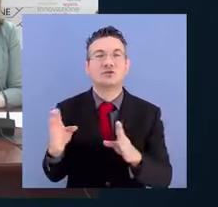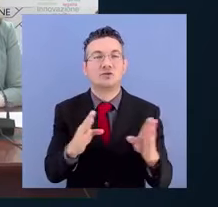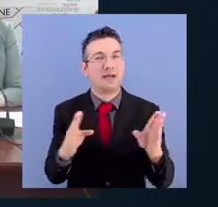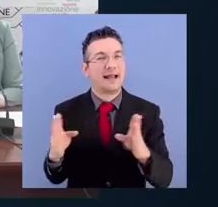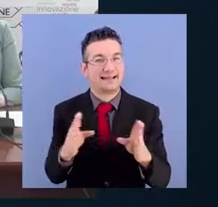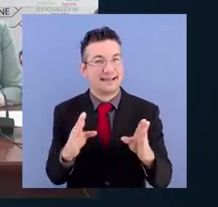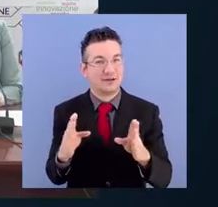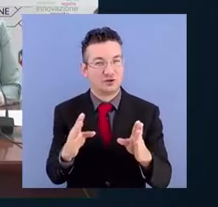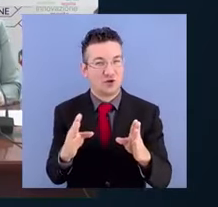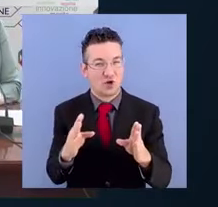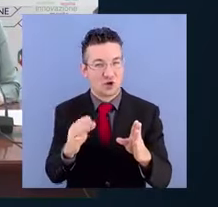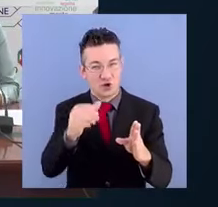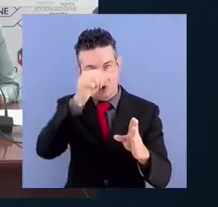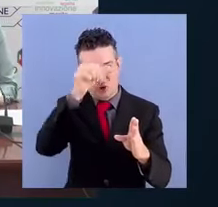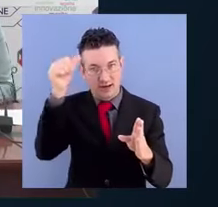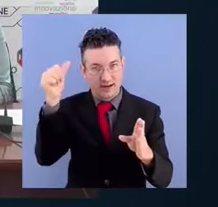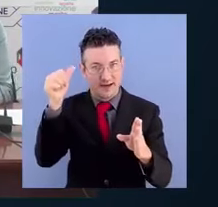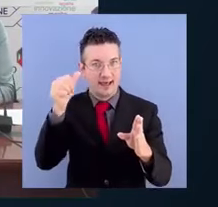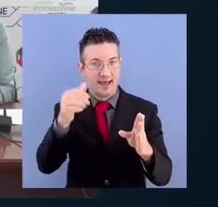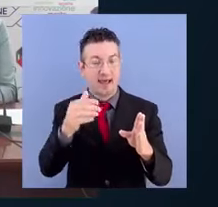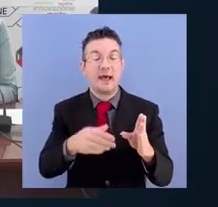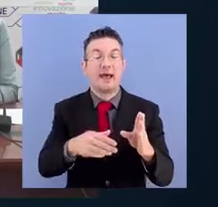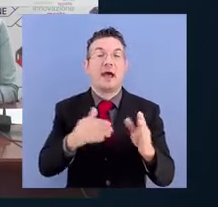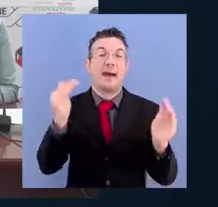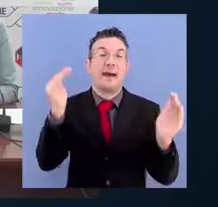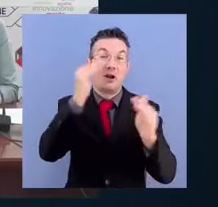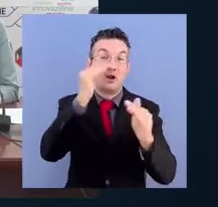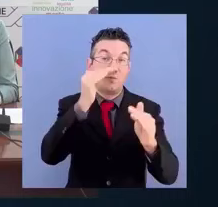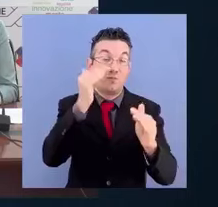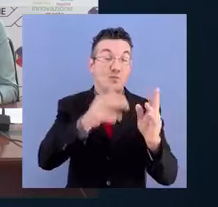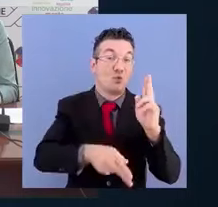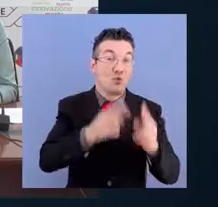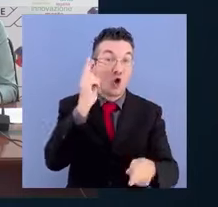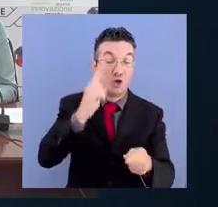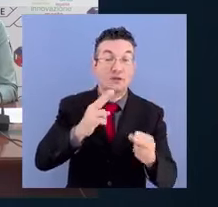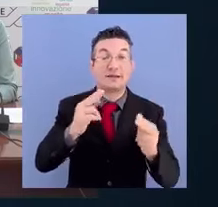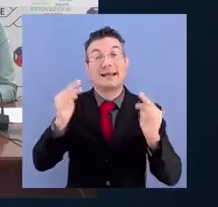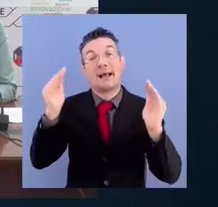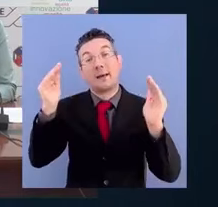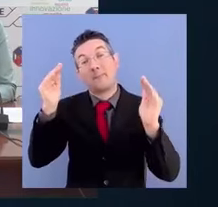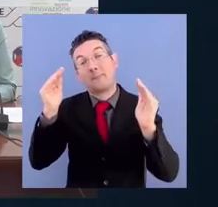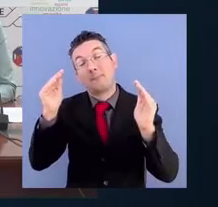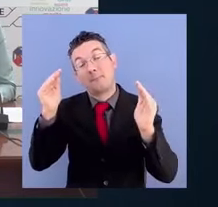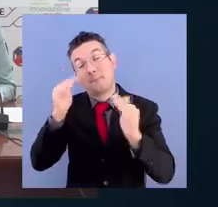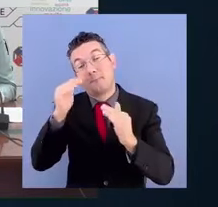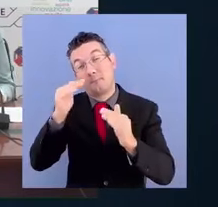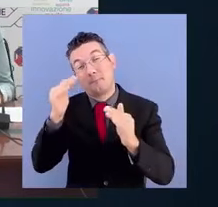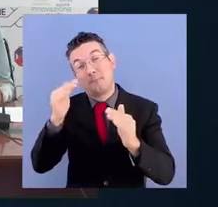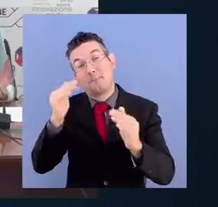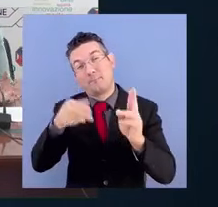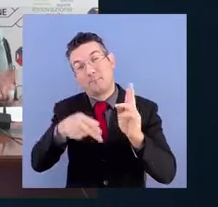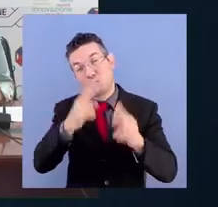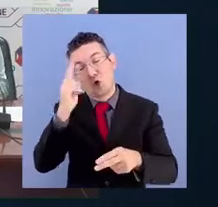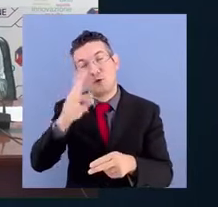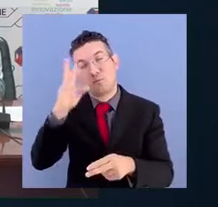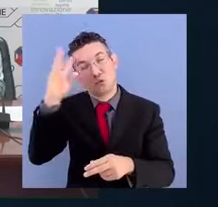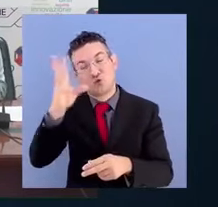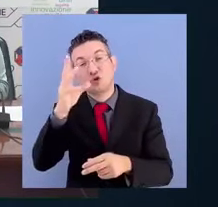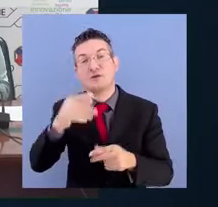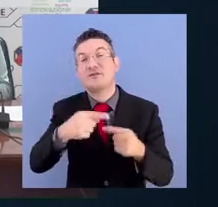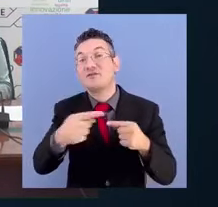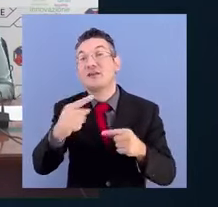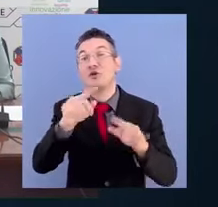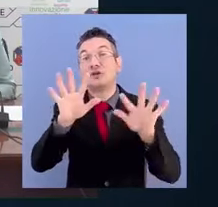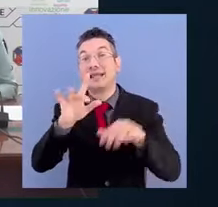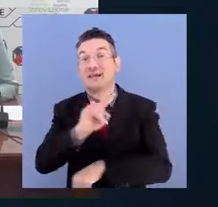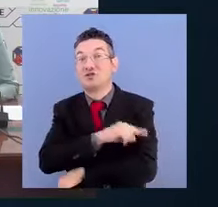l'esempio è più nella misura più note più sogni oggi valida fino al 10 settembre cioè valida per coloro che si prenotano fino al